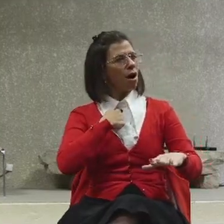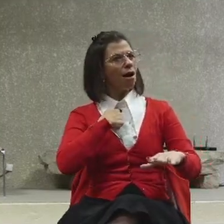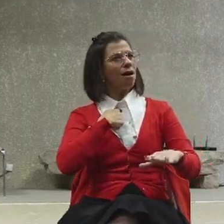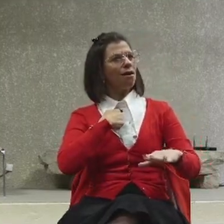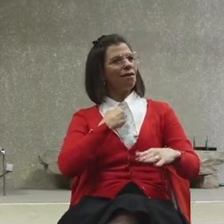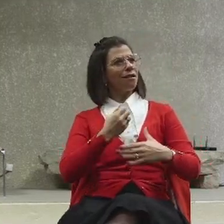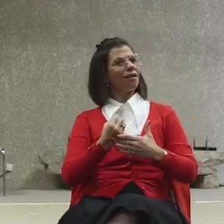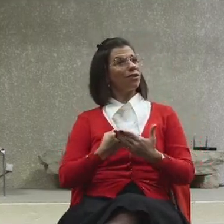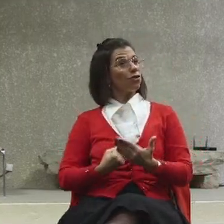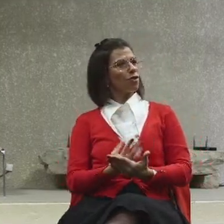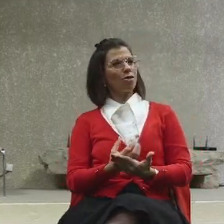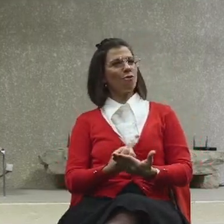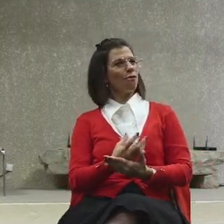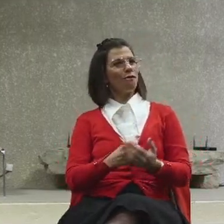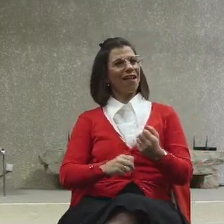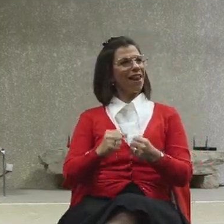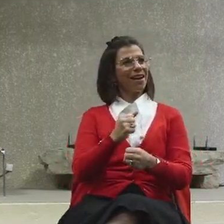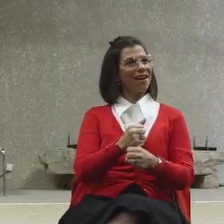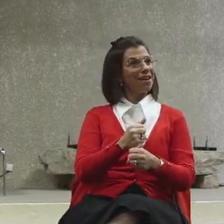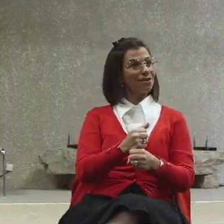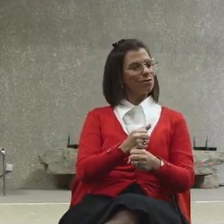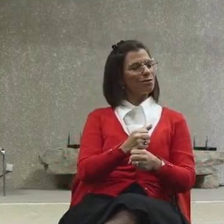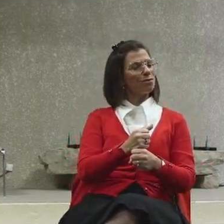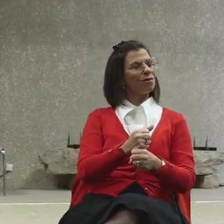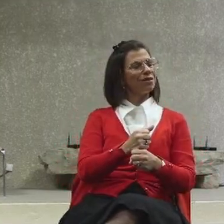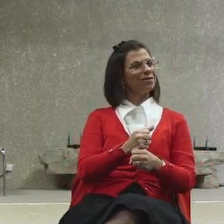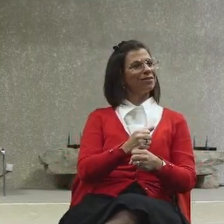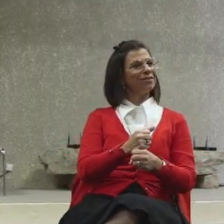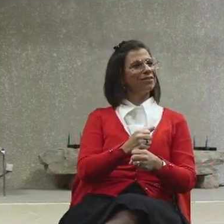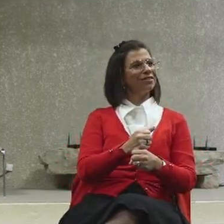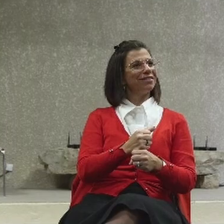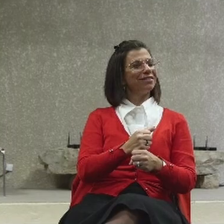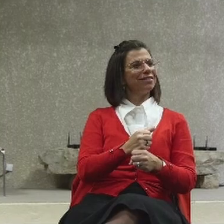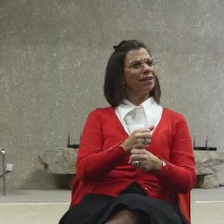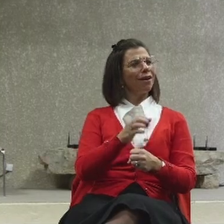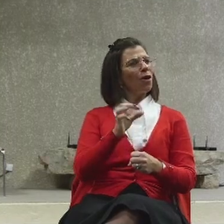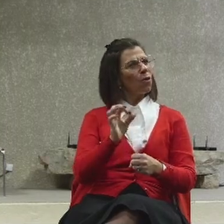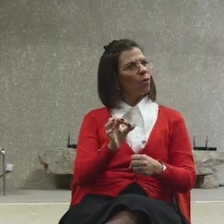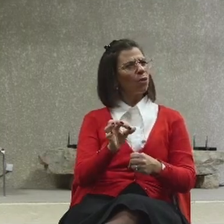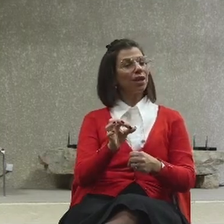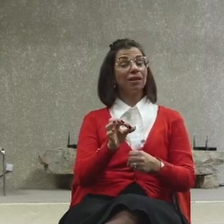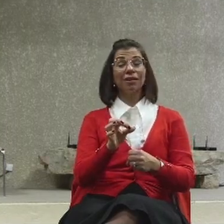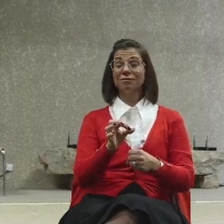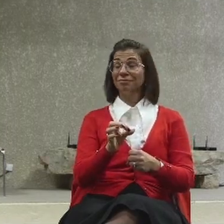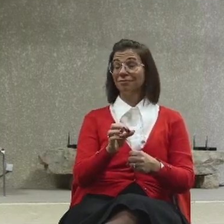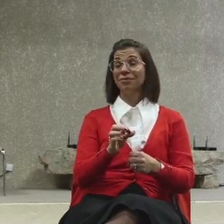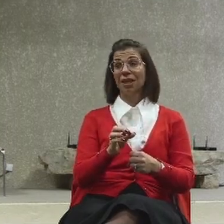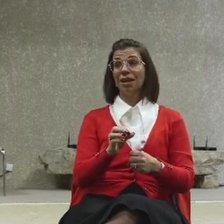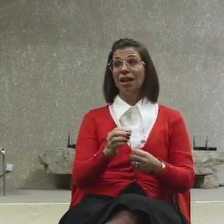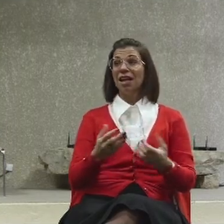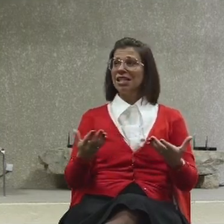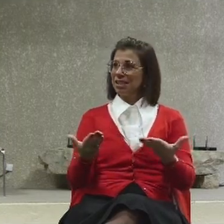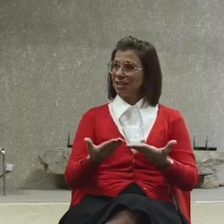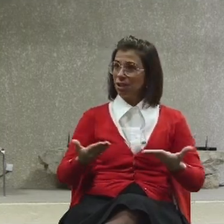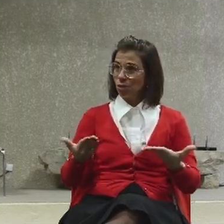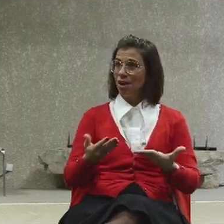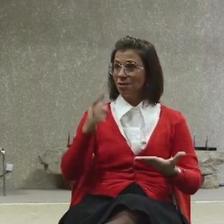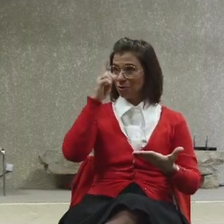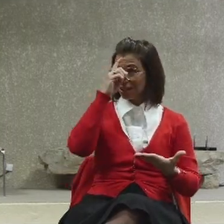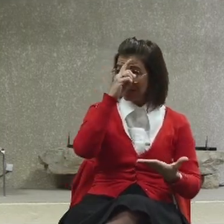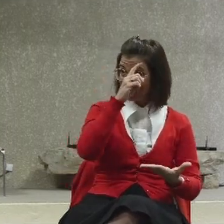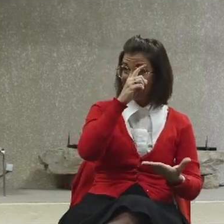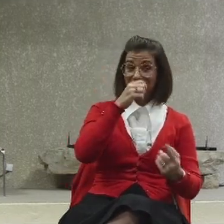consolateur. Il est l'Esprit de l'Éternel Tout-Puissant. Il est l'Esprit de gloire. Et il veut nous révéler qui est Dieu et nous